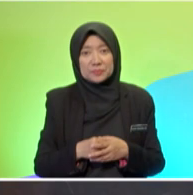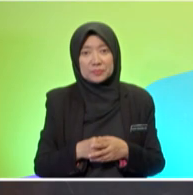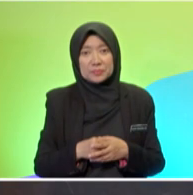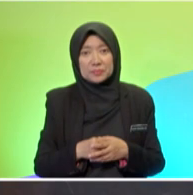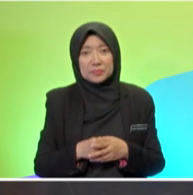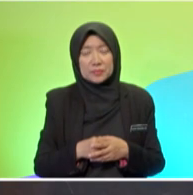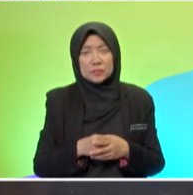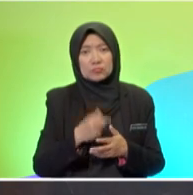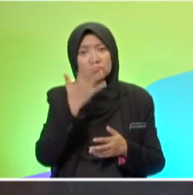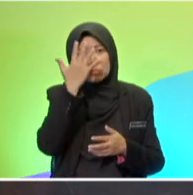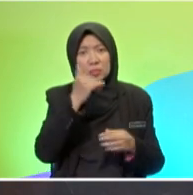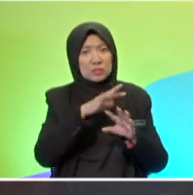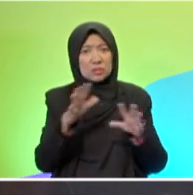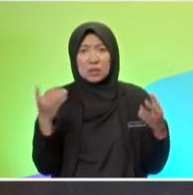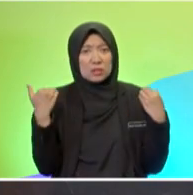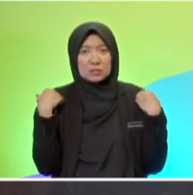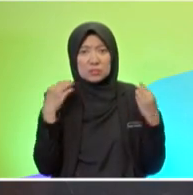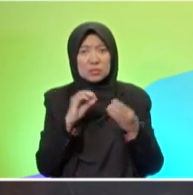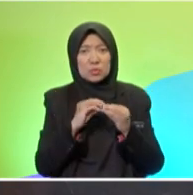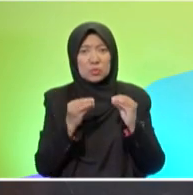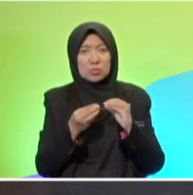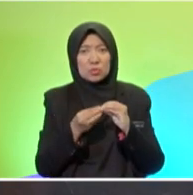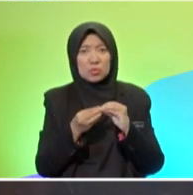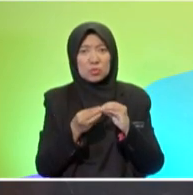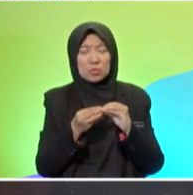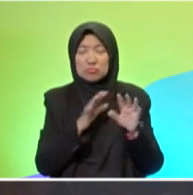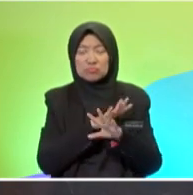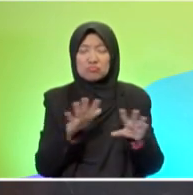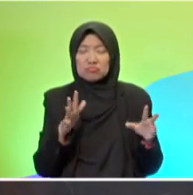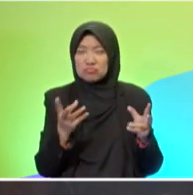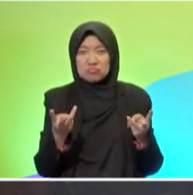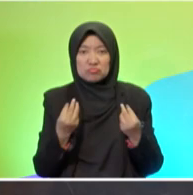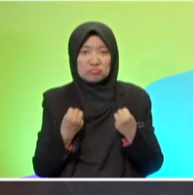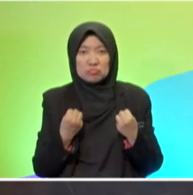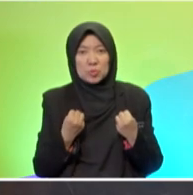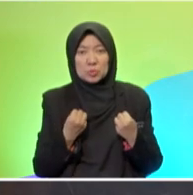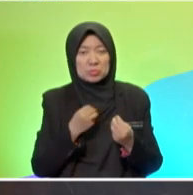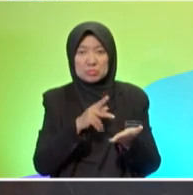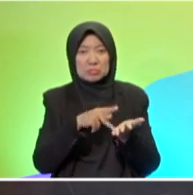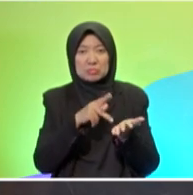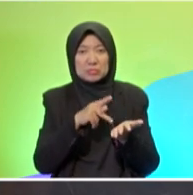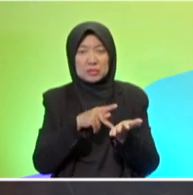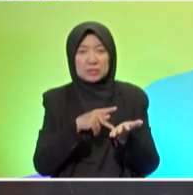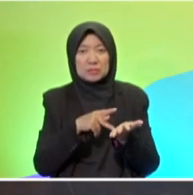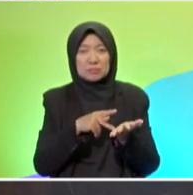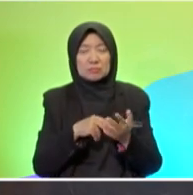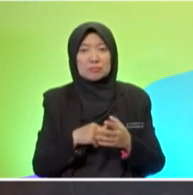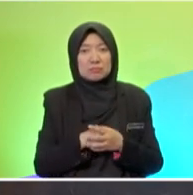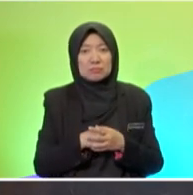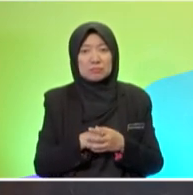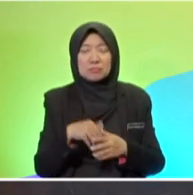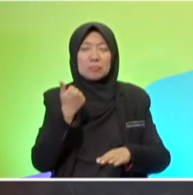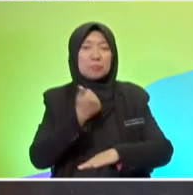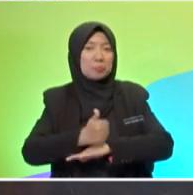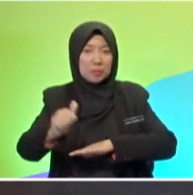tak ada nombor? Kalau tak ada nombor, tak nak lah. Oh, kalau tak ada nombor, tak nak ya, cikgu. Tak nak lah, tak kira. Okey, kita lepaskan balik. Kita